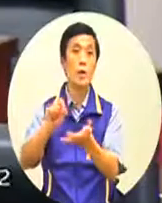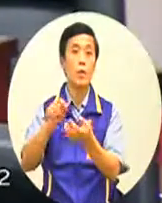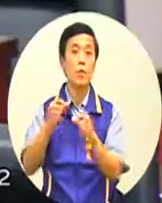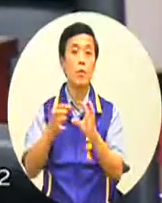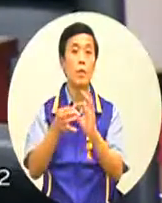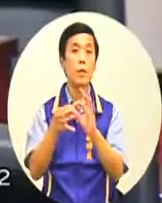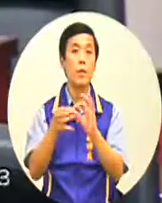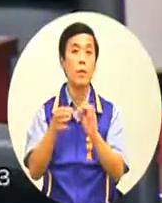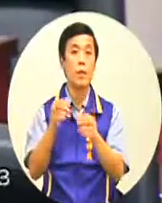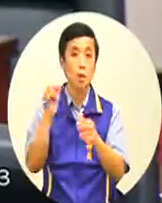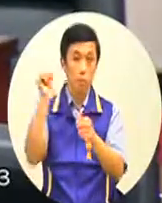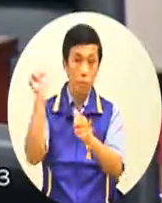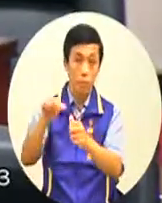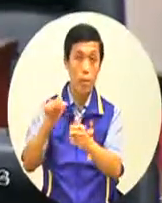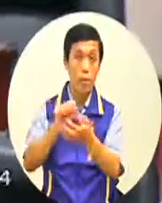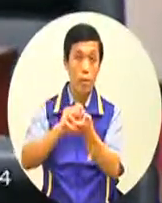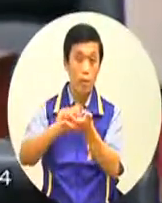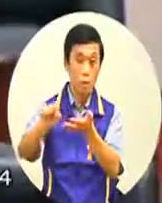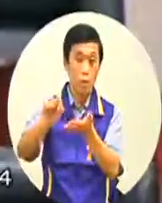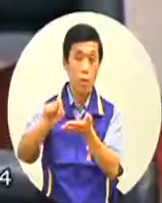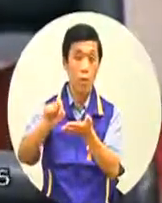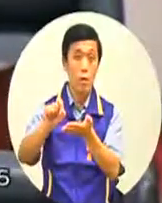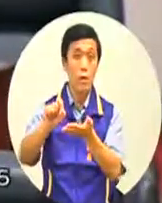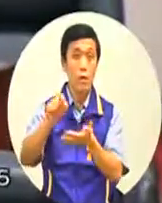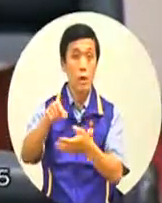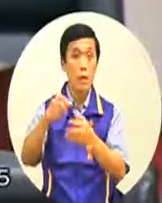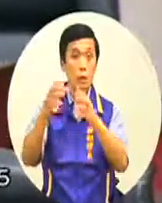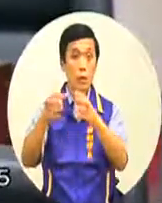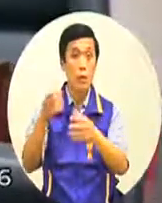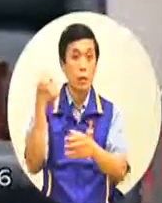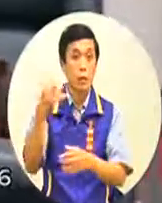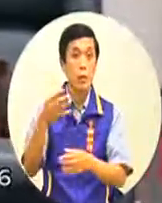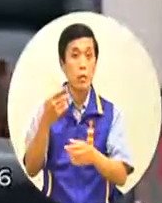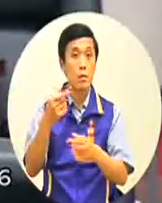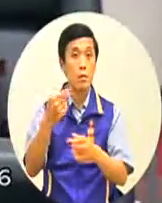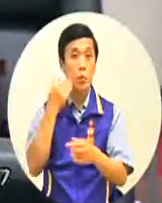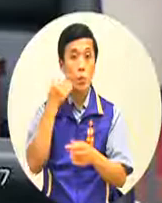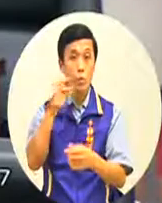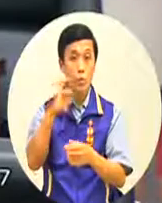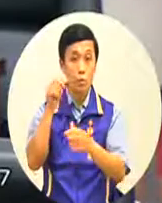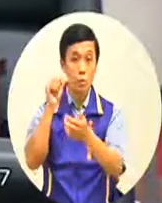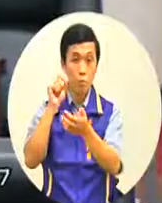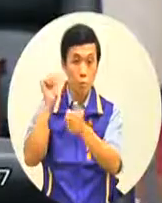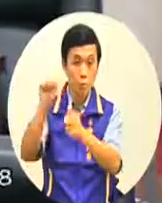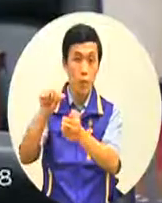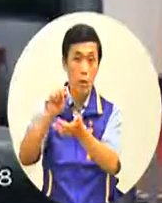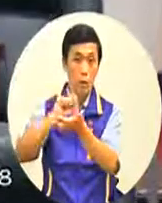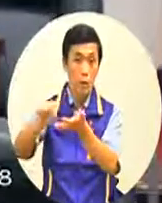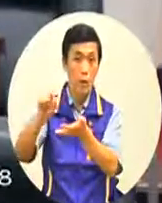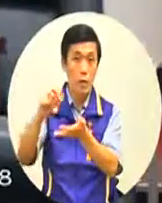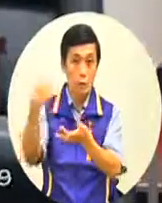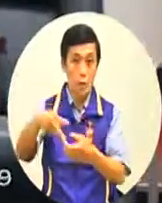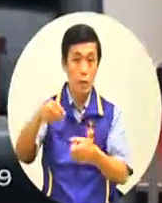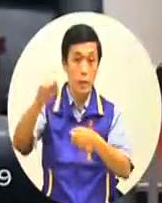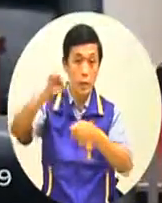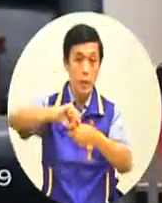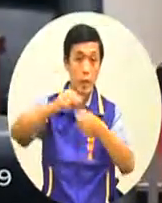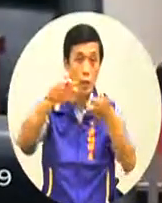开伊拄啊新的，你即马吼变成甲开的情形下，佮甲加重